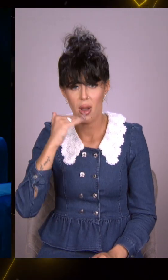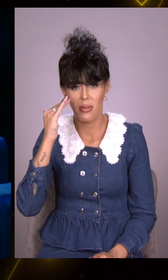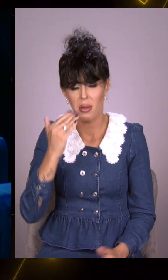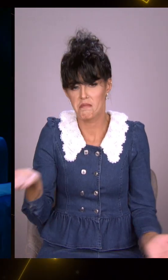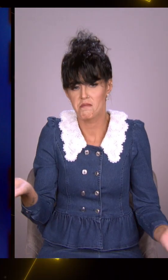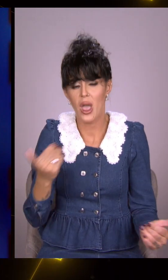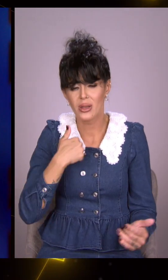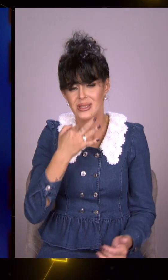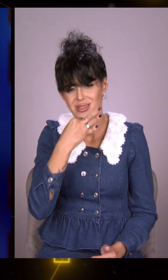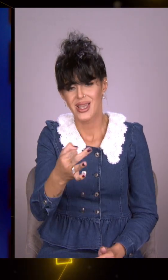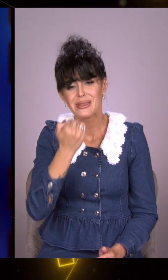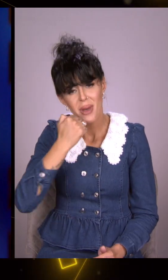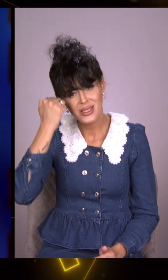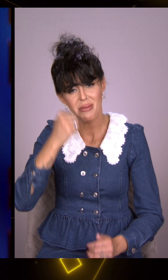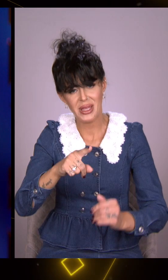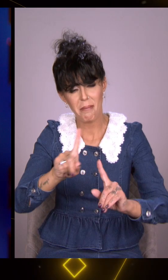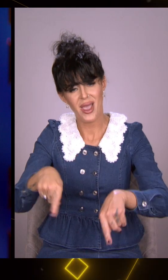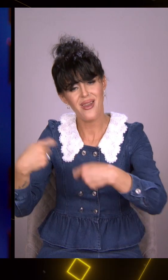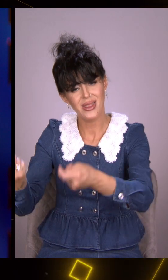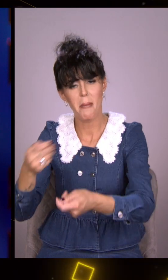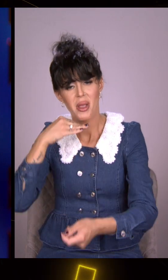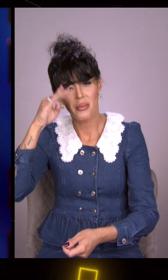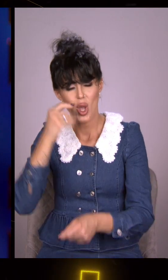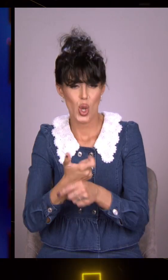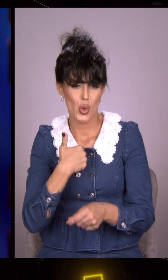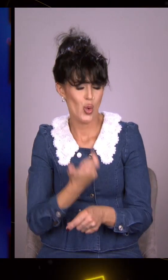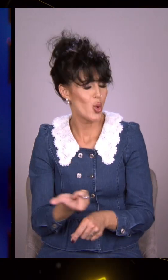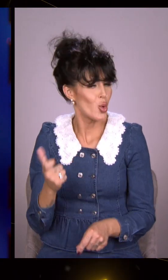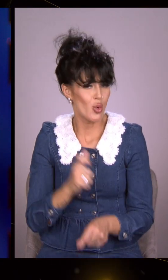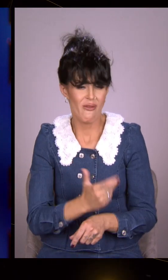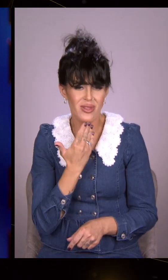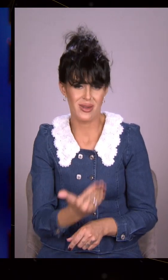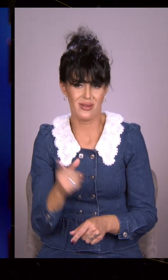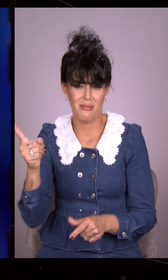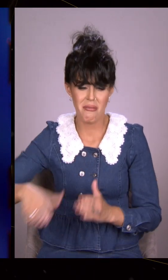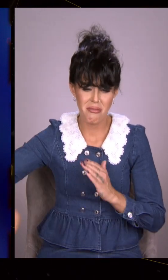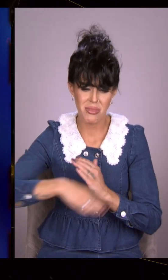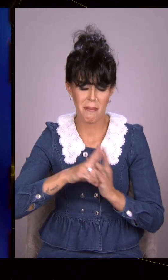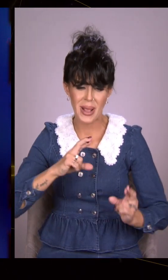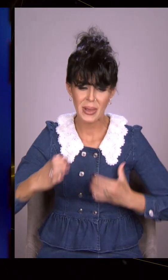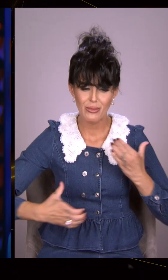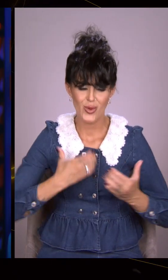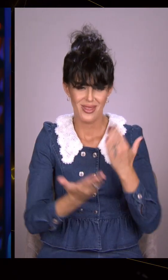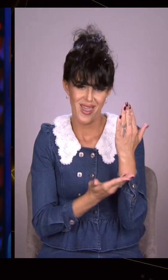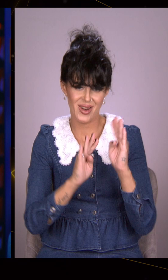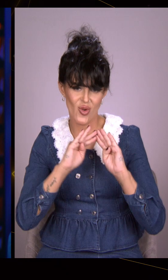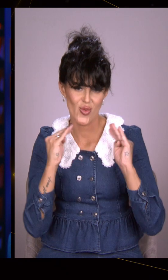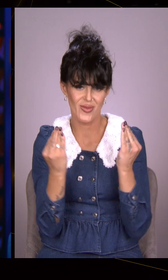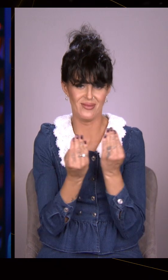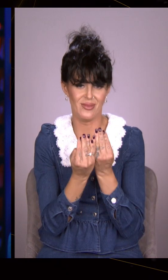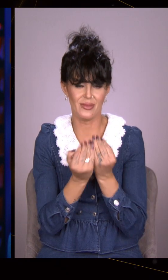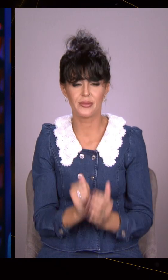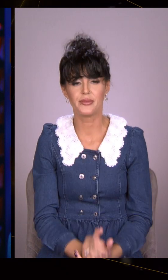подякувала тому хлопчику. Скажи папі, що я вдячна йому, що він так побезпокоївся про це деревце. Пані